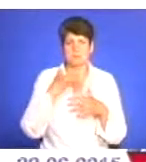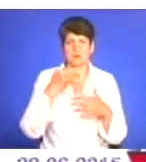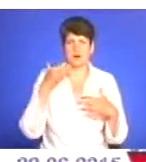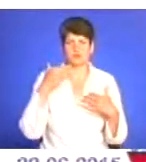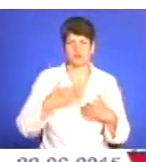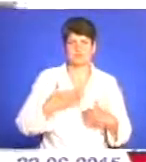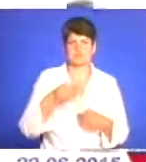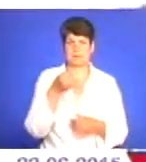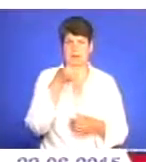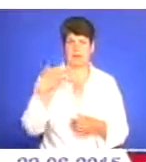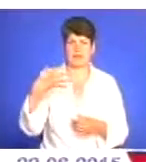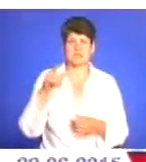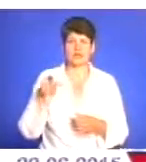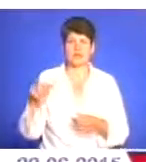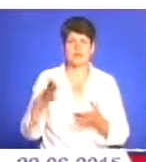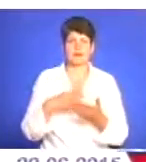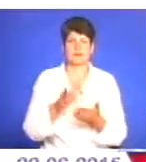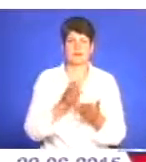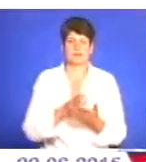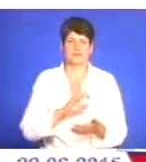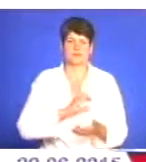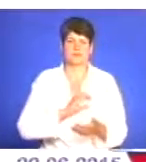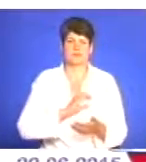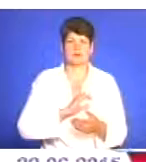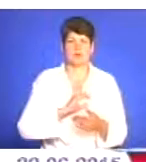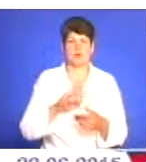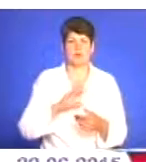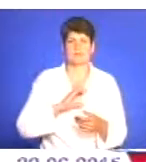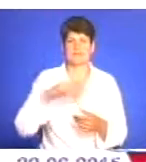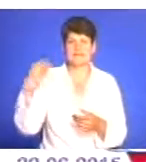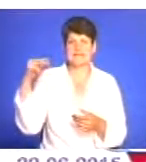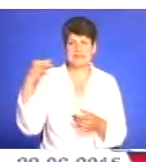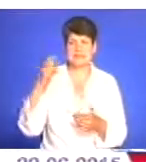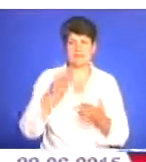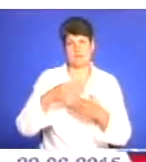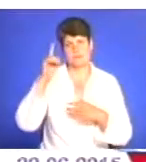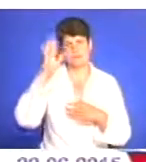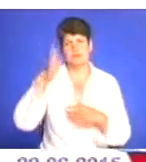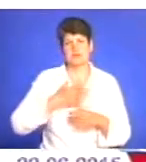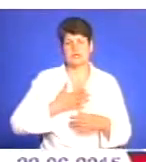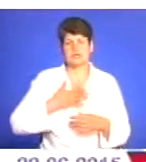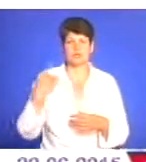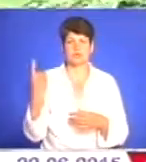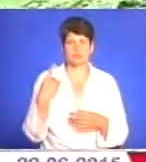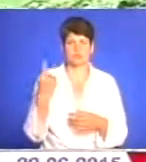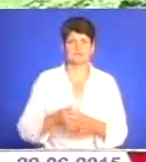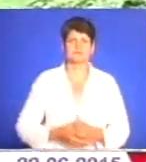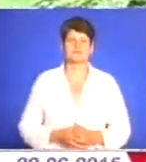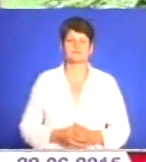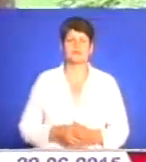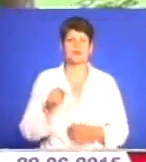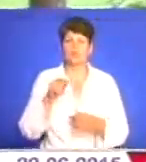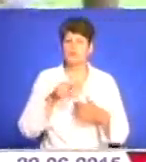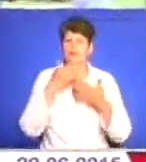нас 15 чоловік, які нагороджені орденами президента, де дійсно прославили наш край та нашу область. Тут